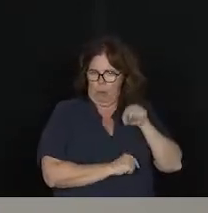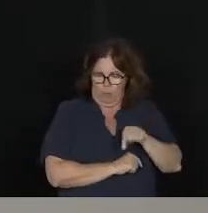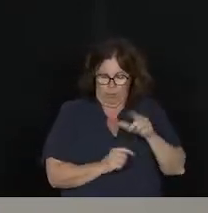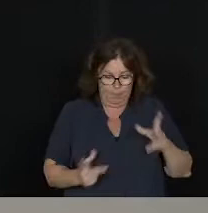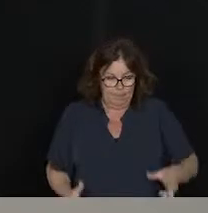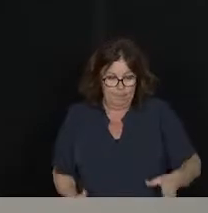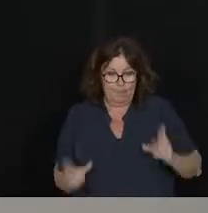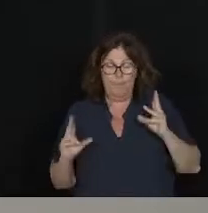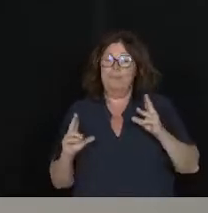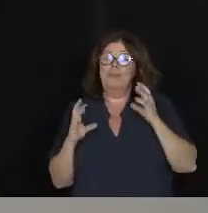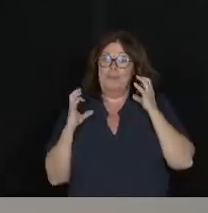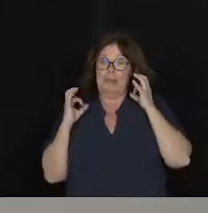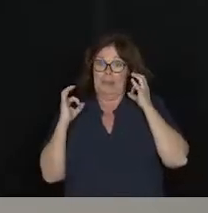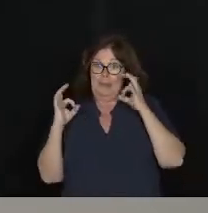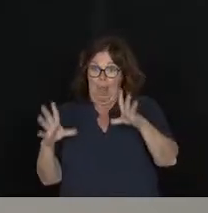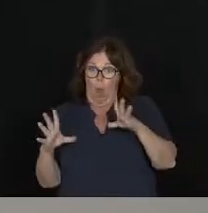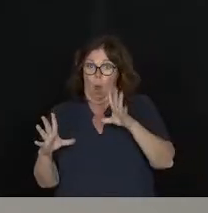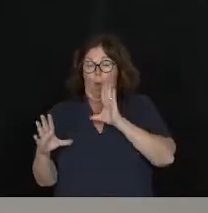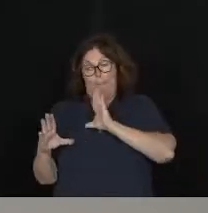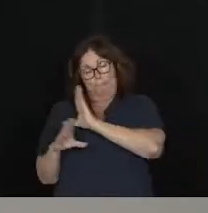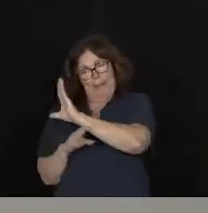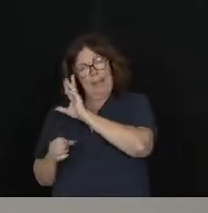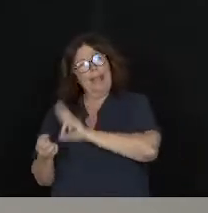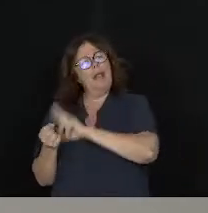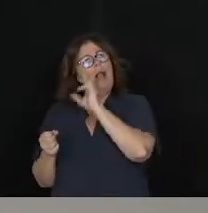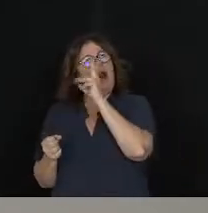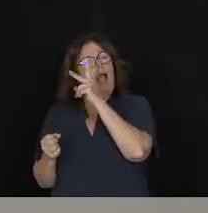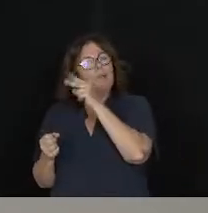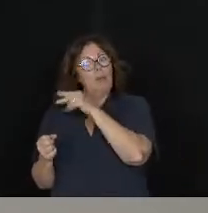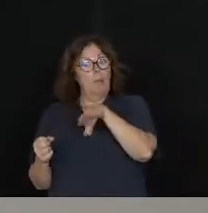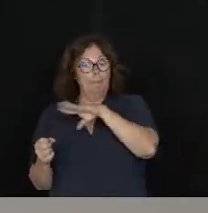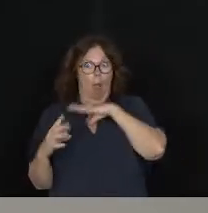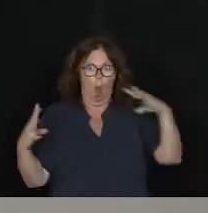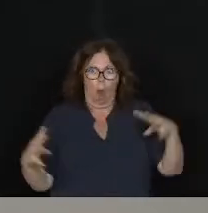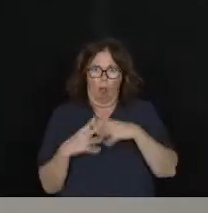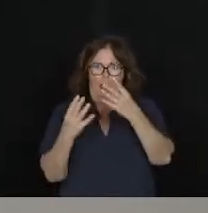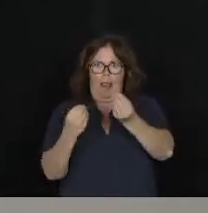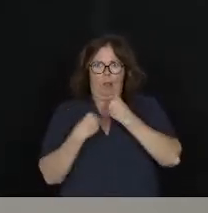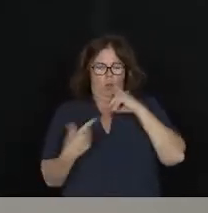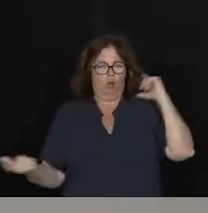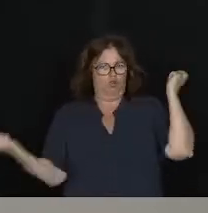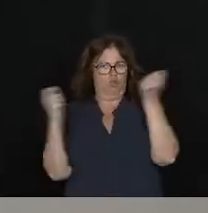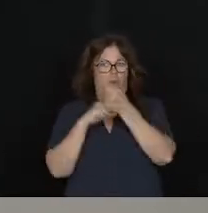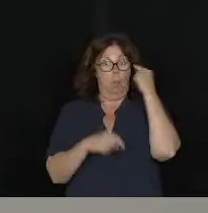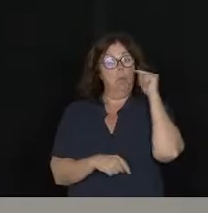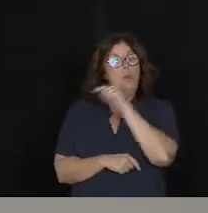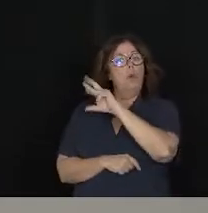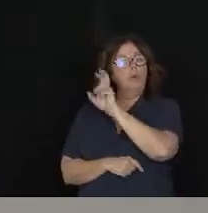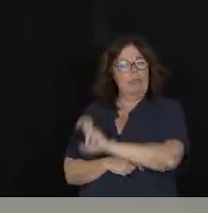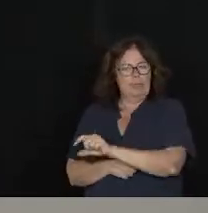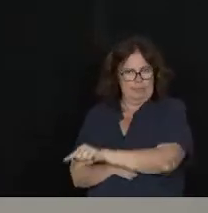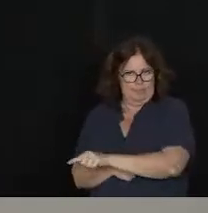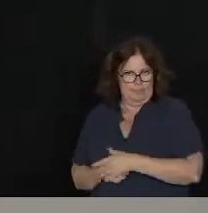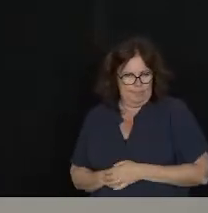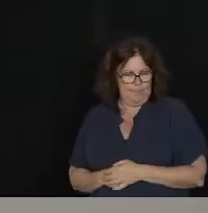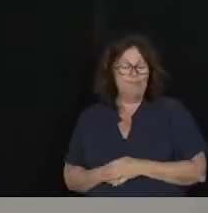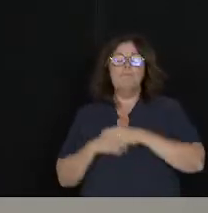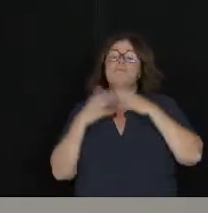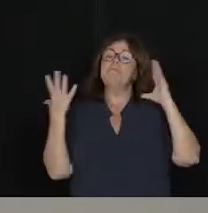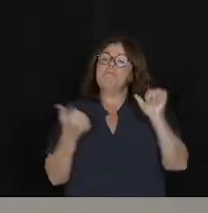structures temporelles ont été bouleversées. La première chose qu'il faut qu'on dise, c'est que le nazisme tel qu'il